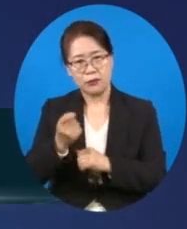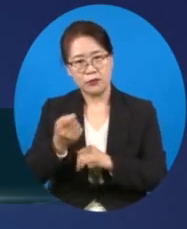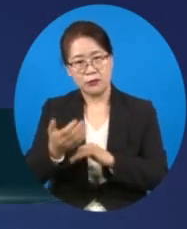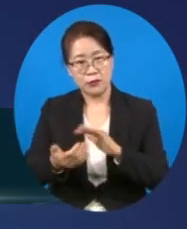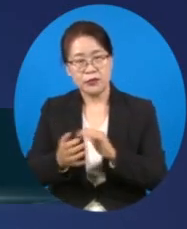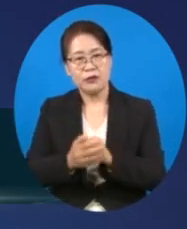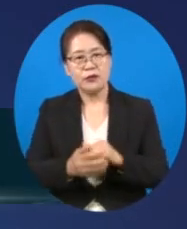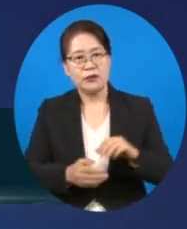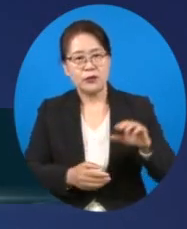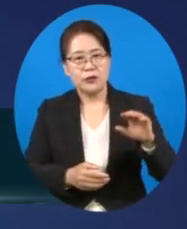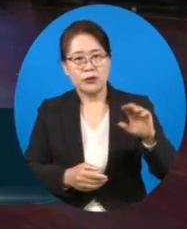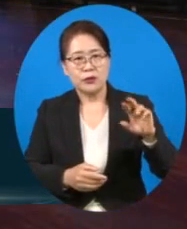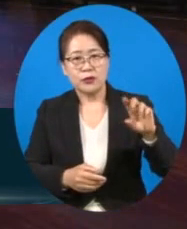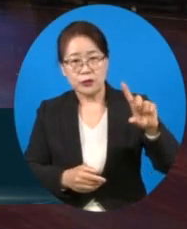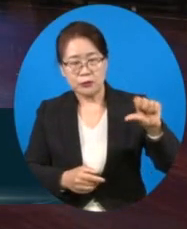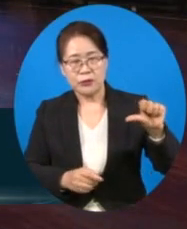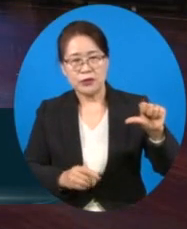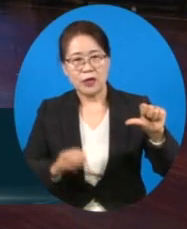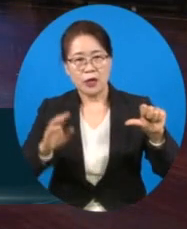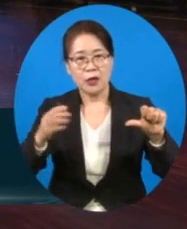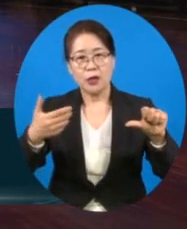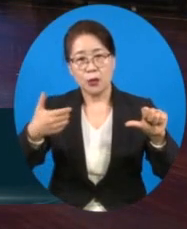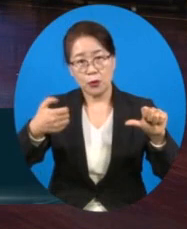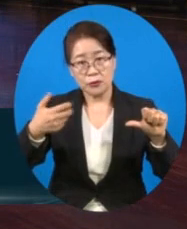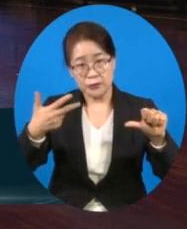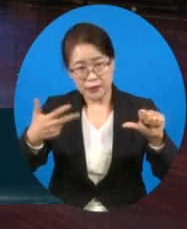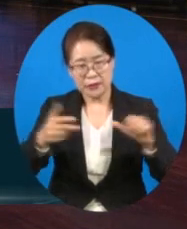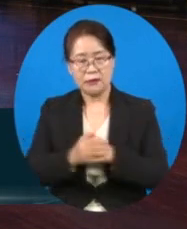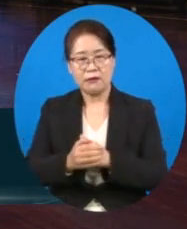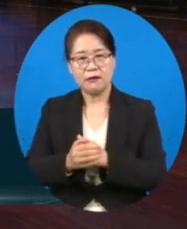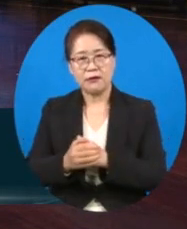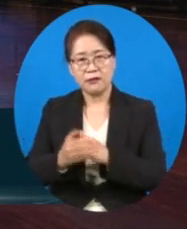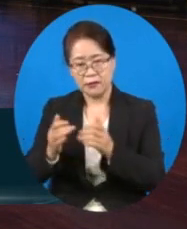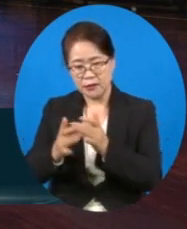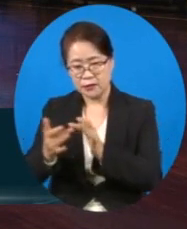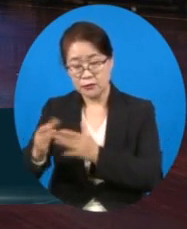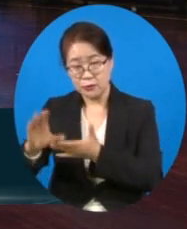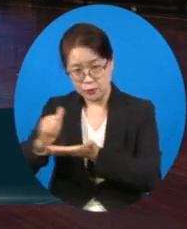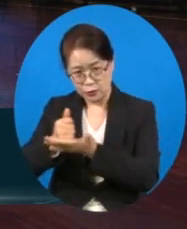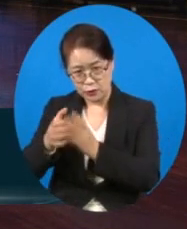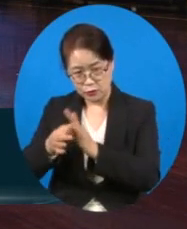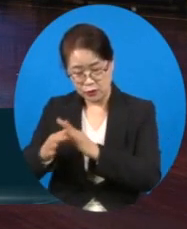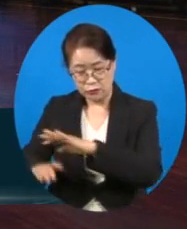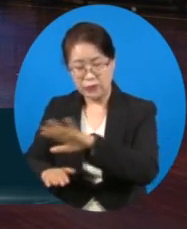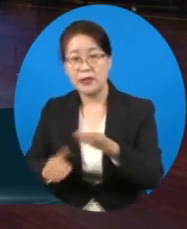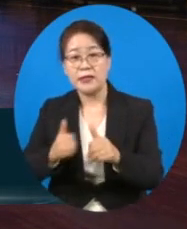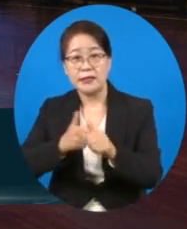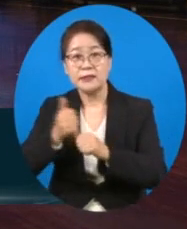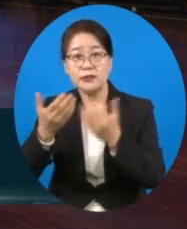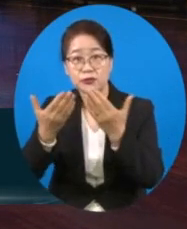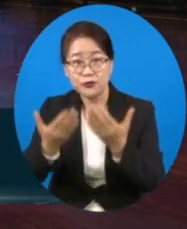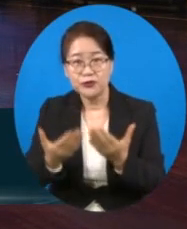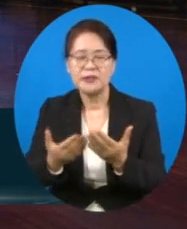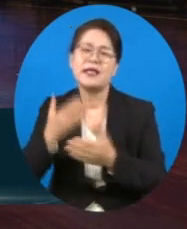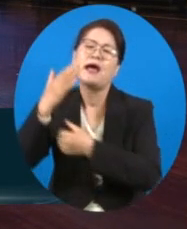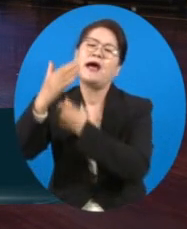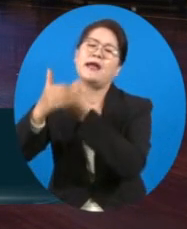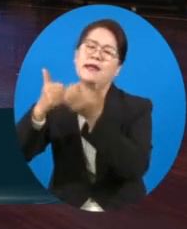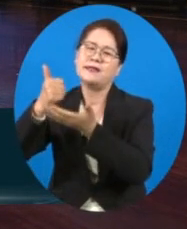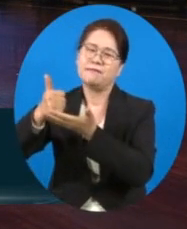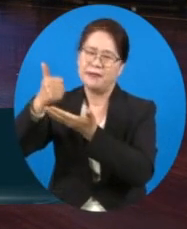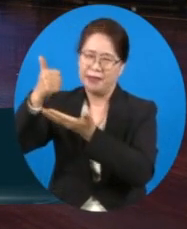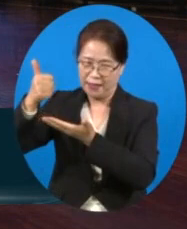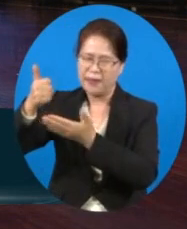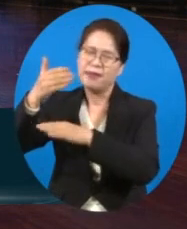15장 57절입니다 다 같이요 그리스도로 말미암아 우리에게 승리를 주시는 하나님께